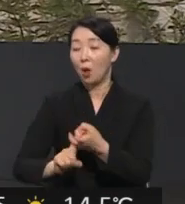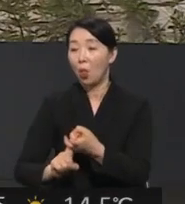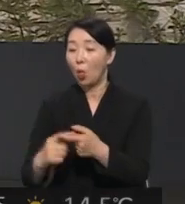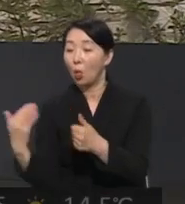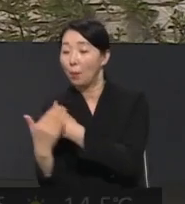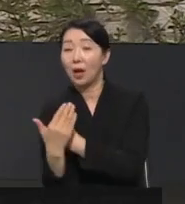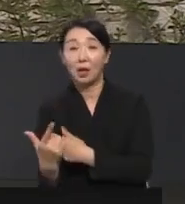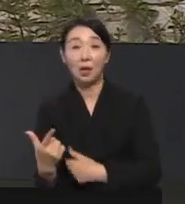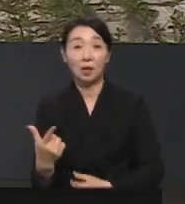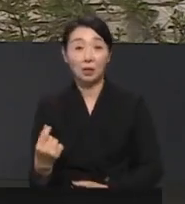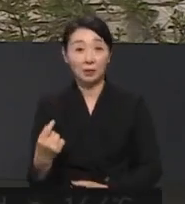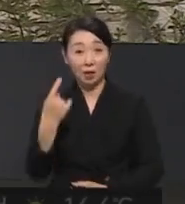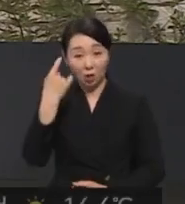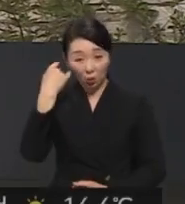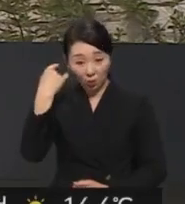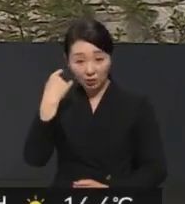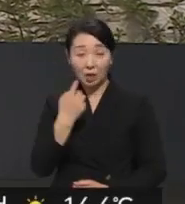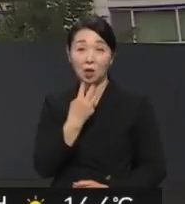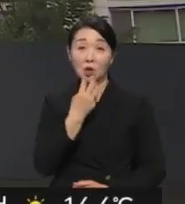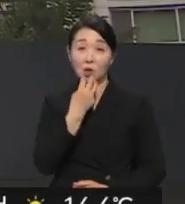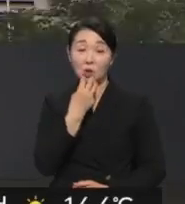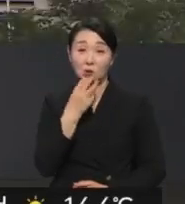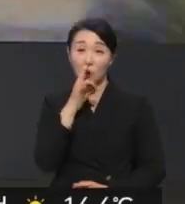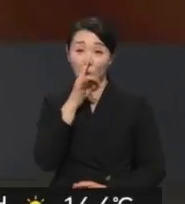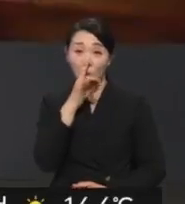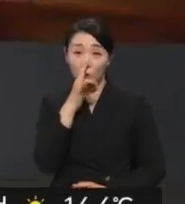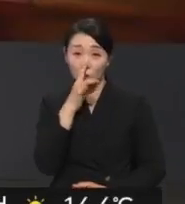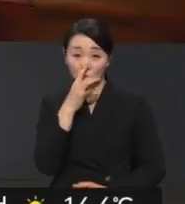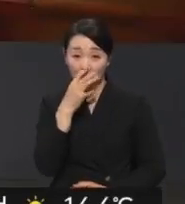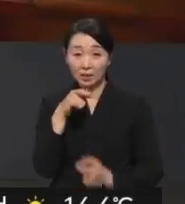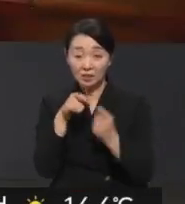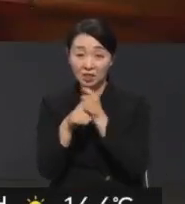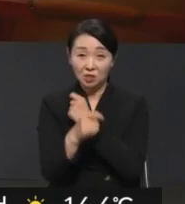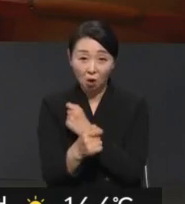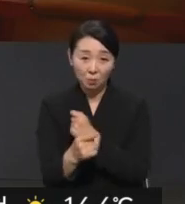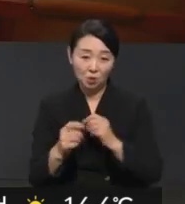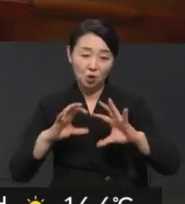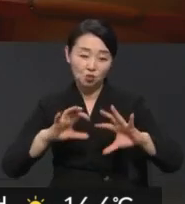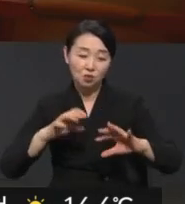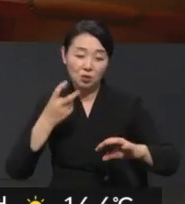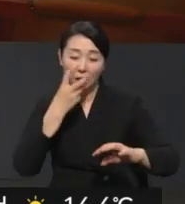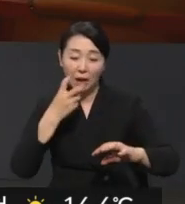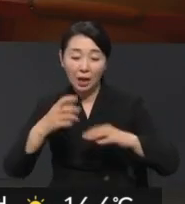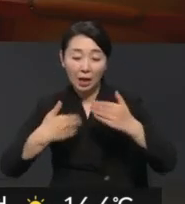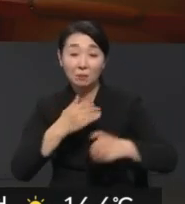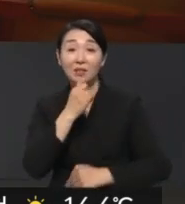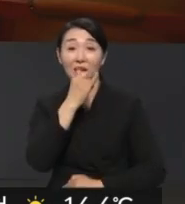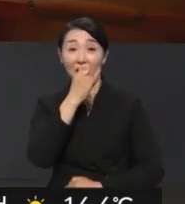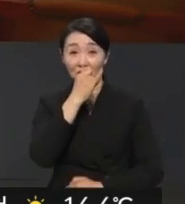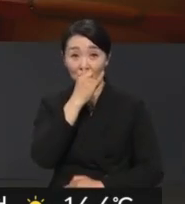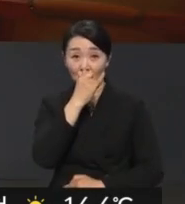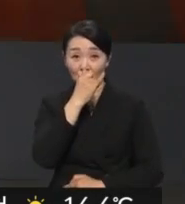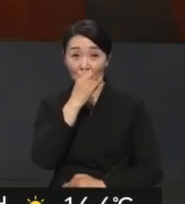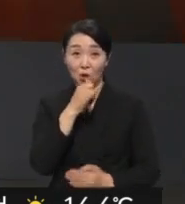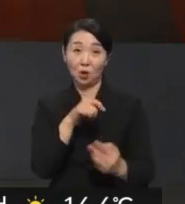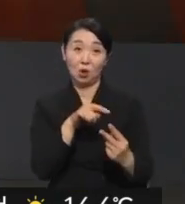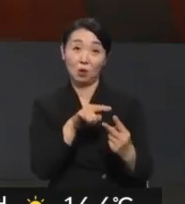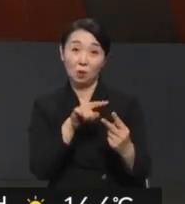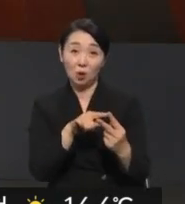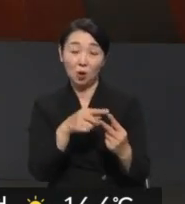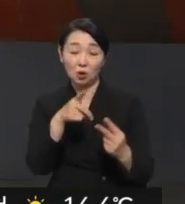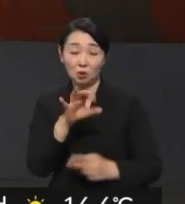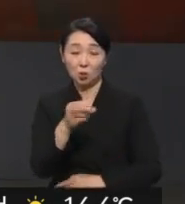주장인데요. 어제는 또 마침 서울중앙지검 국정감사가 열렸습니다. 송경호 지검장, 앞서도 들려드렸지만 이번 수사에